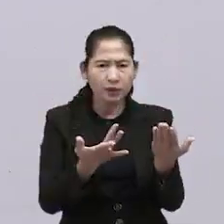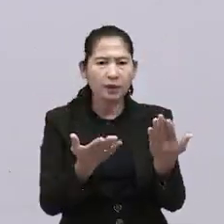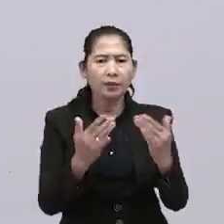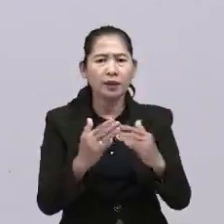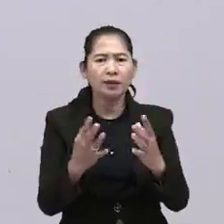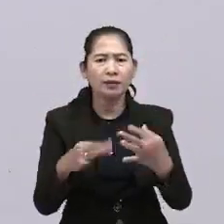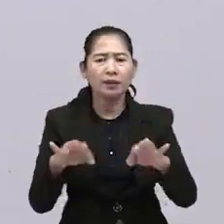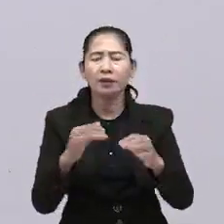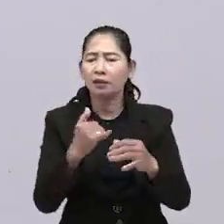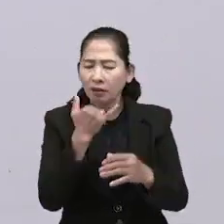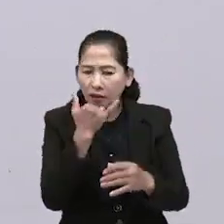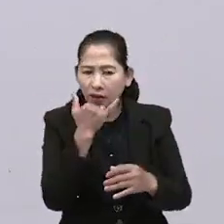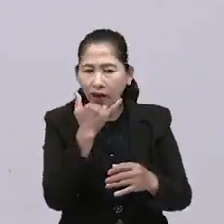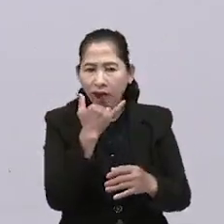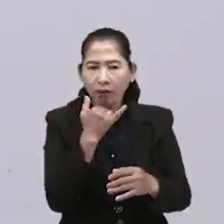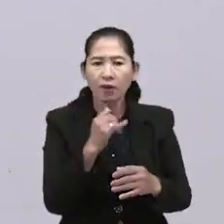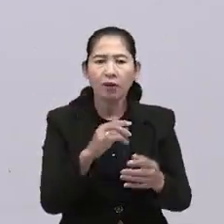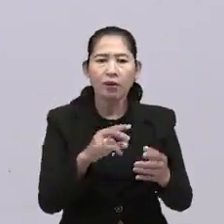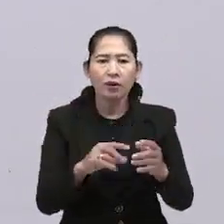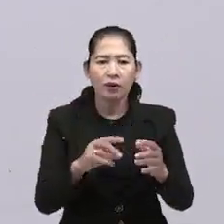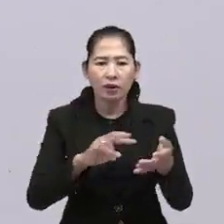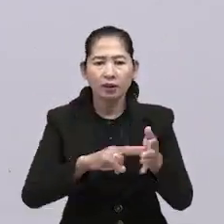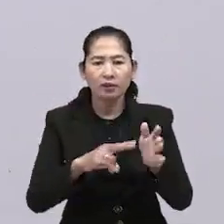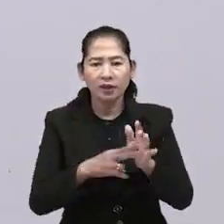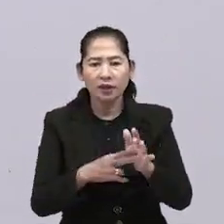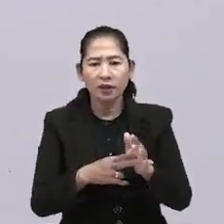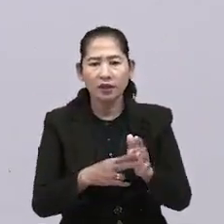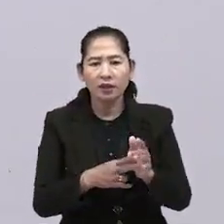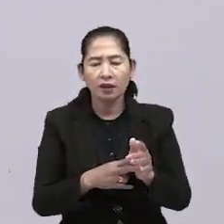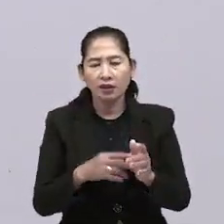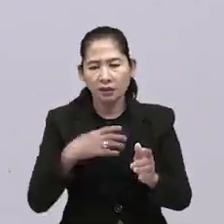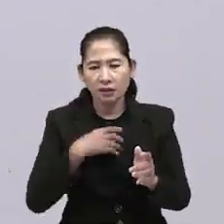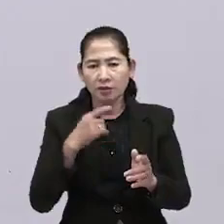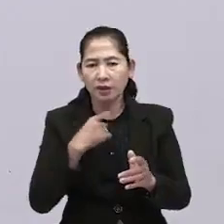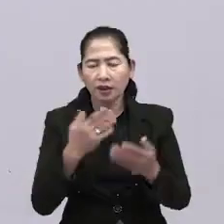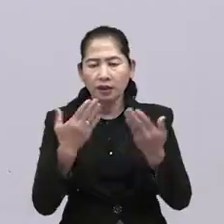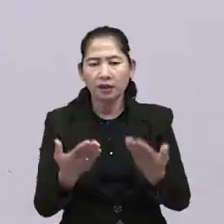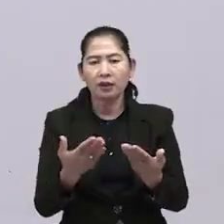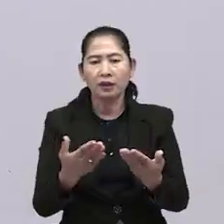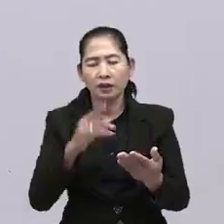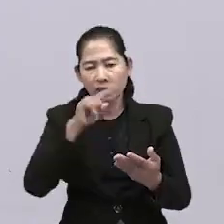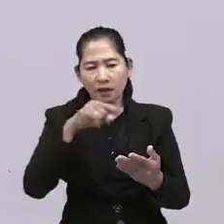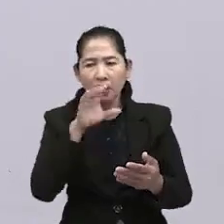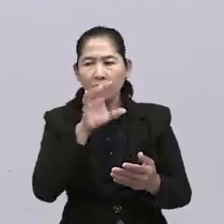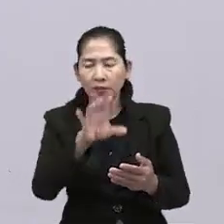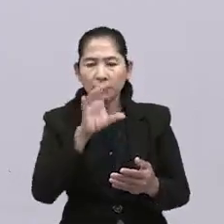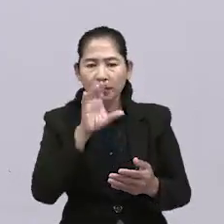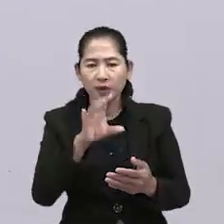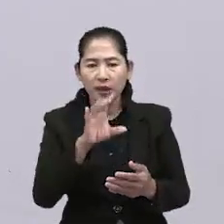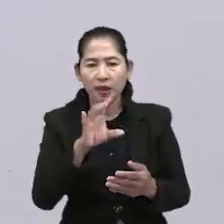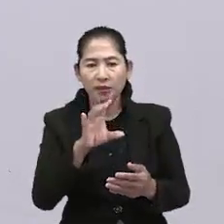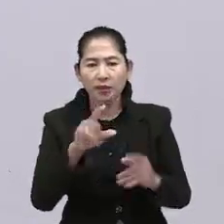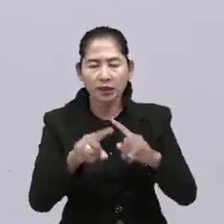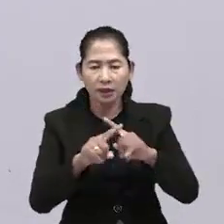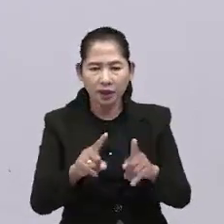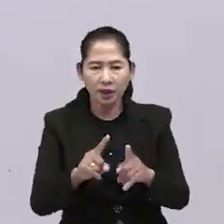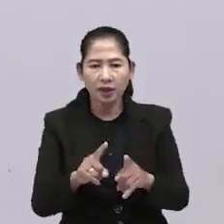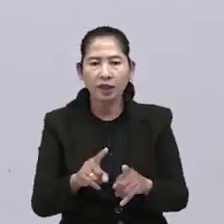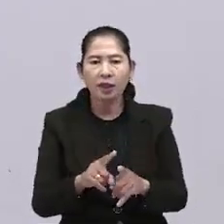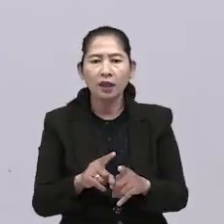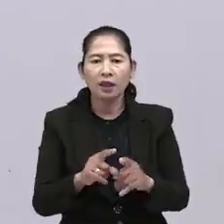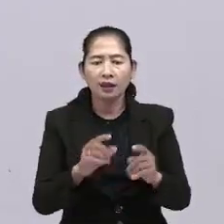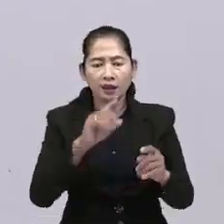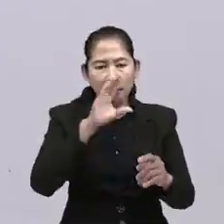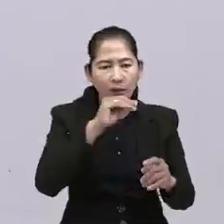ដ៏សំខាន់ទេវាខុសថប់ខុសប្រធានបទខុសខ្លឹមសារអញ្ចឹងនេះគ្រូចង់និយាយថានេះគឺនេះគ្រូនិយាយអំពីឆ្កែតែបើសិនជានិ